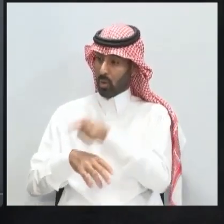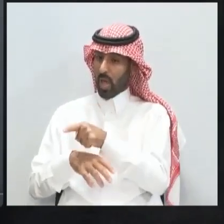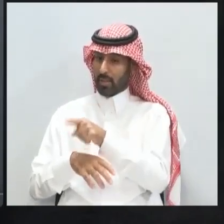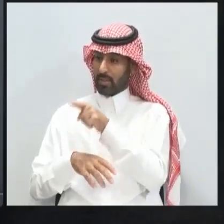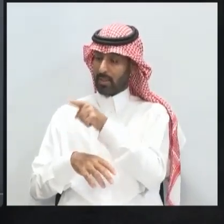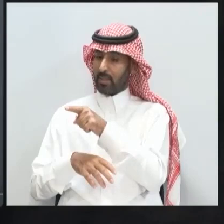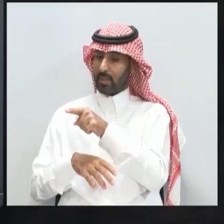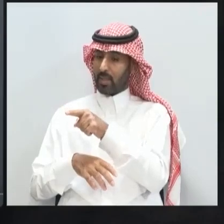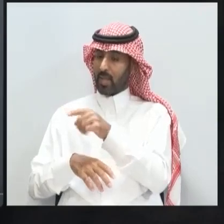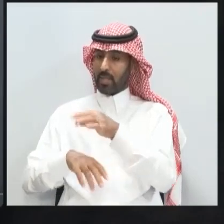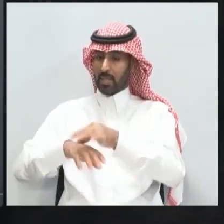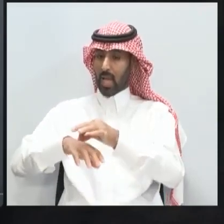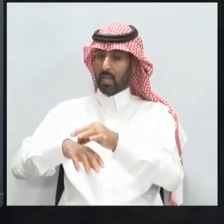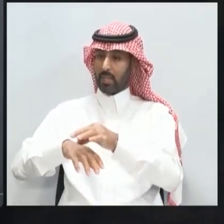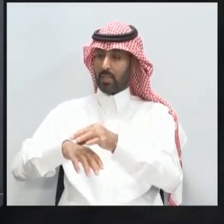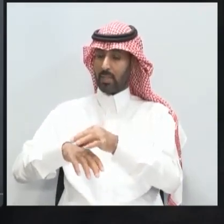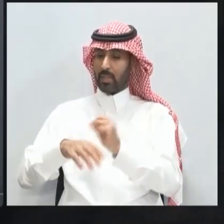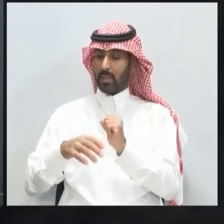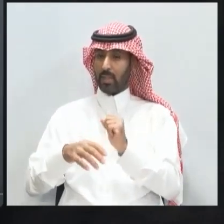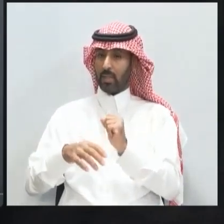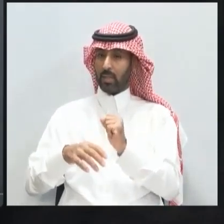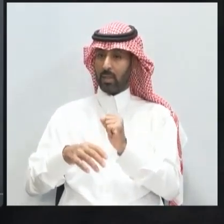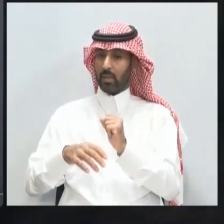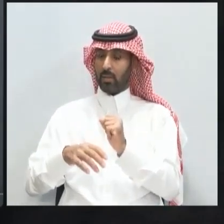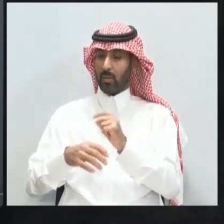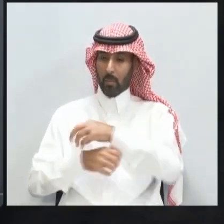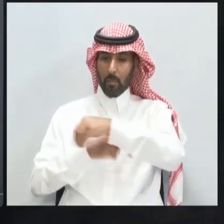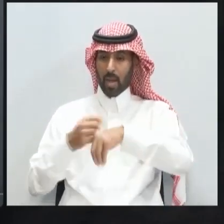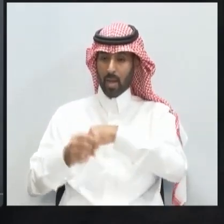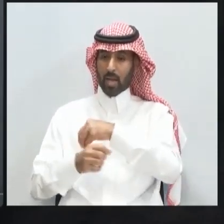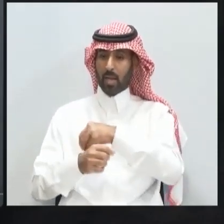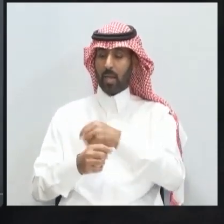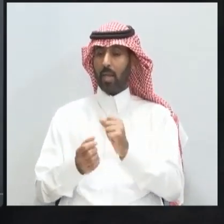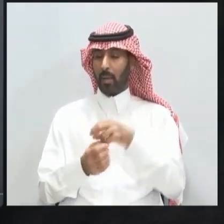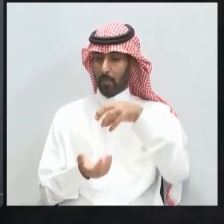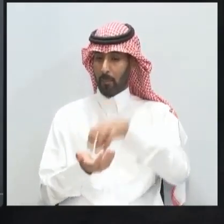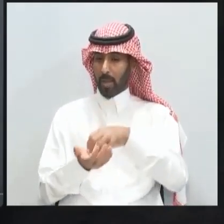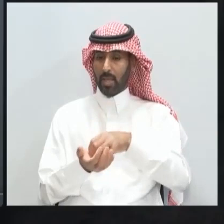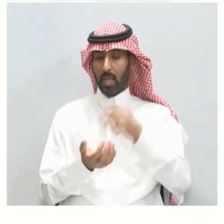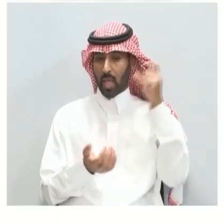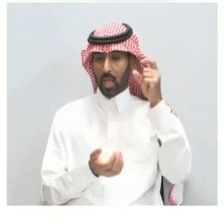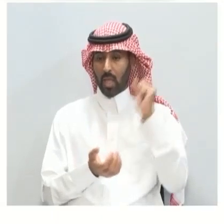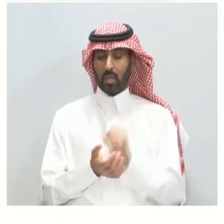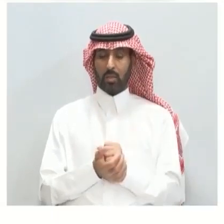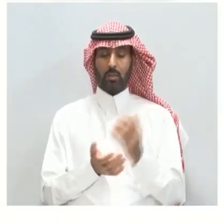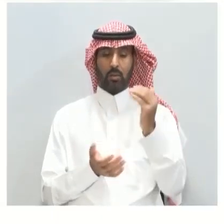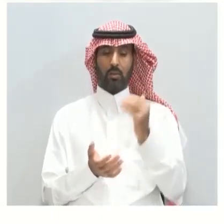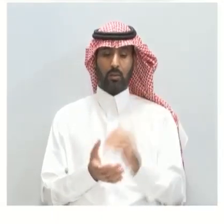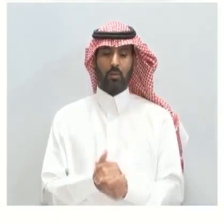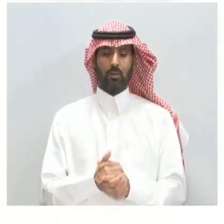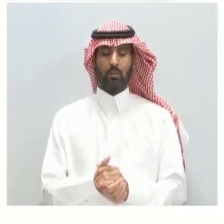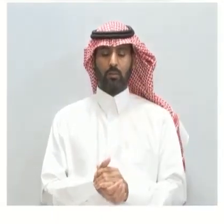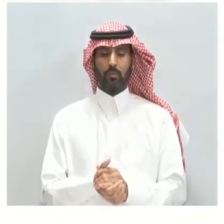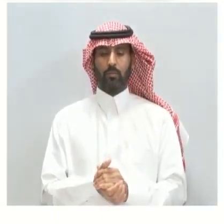ايها الناس ب ندائها فنقول ها هنا هو من باب المكي وهذا من بعض مسائل